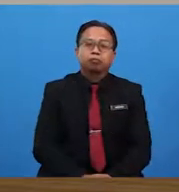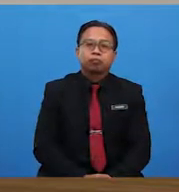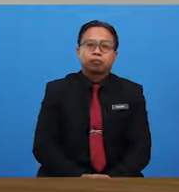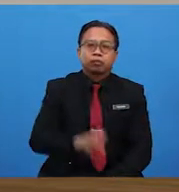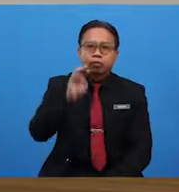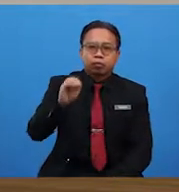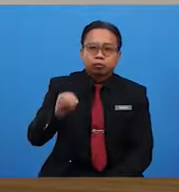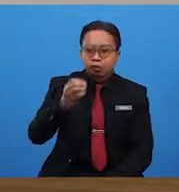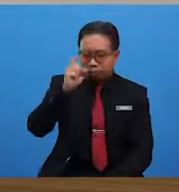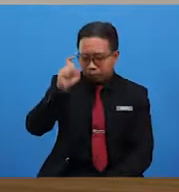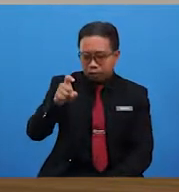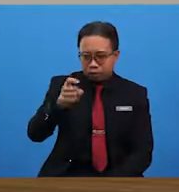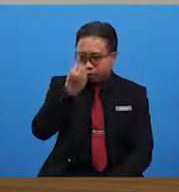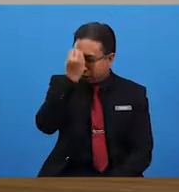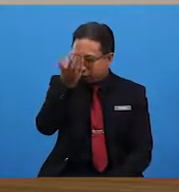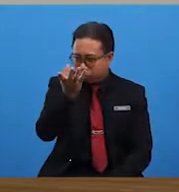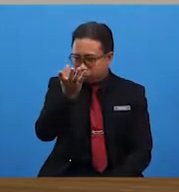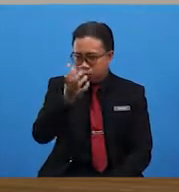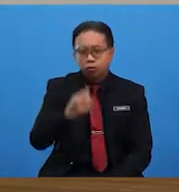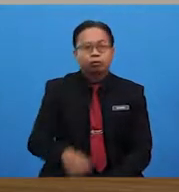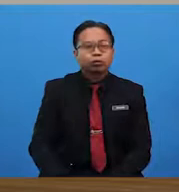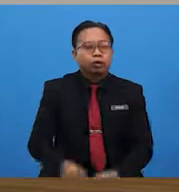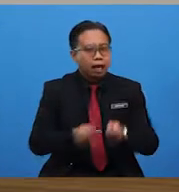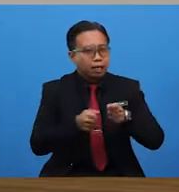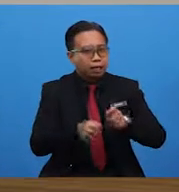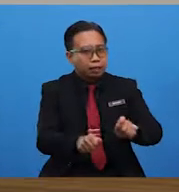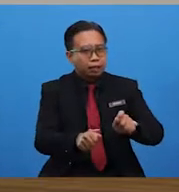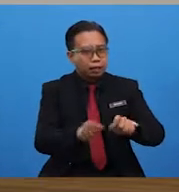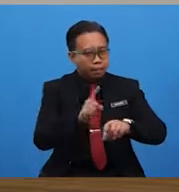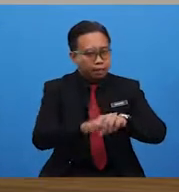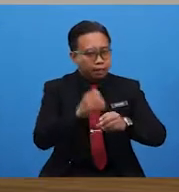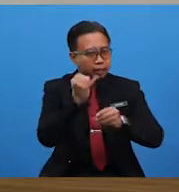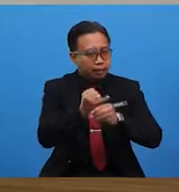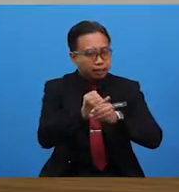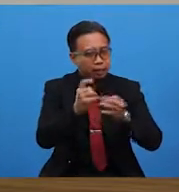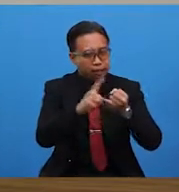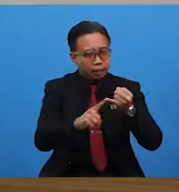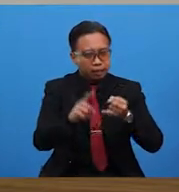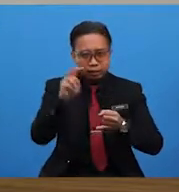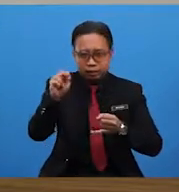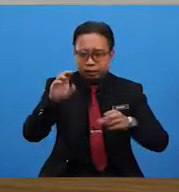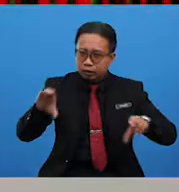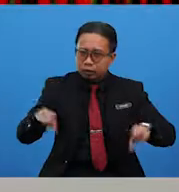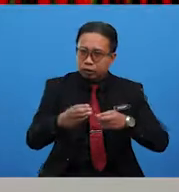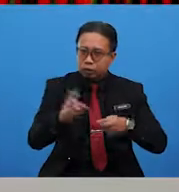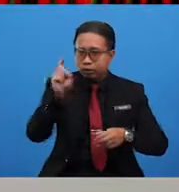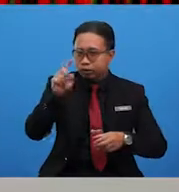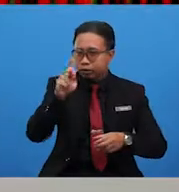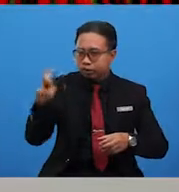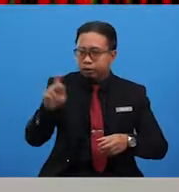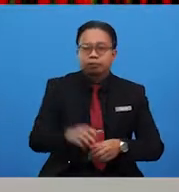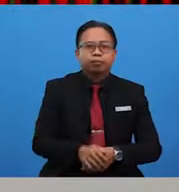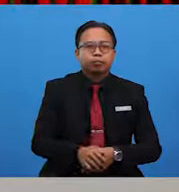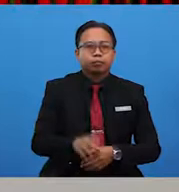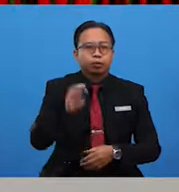pelajar perlu menjelaskan aliran yang ingin dipilih untuk karya akhir yang akan dihasilkan nanti pastikan